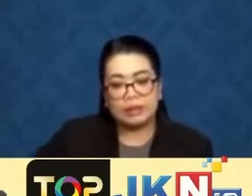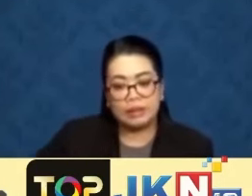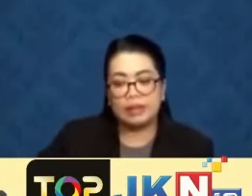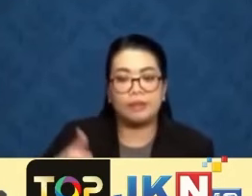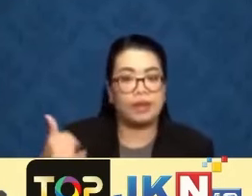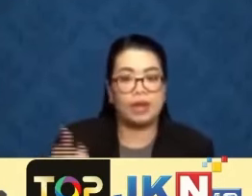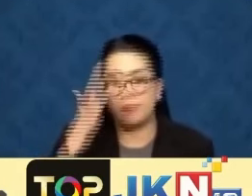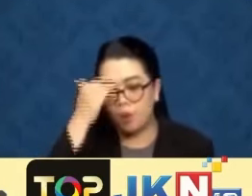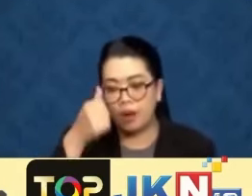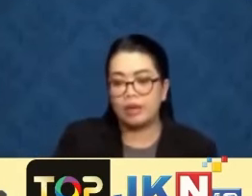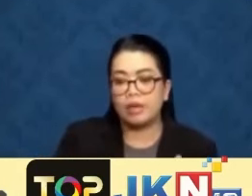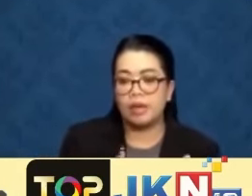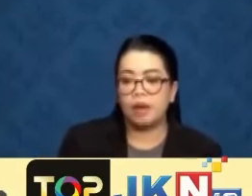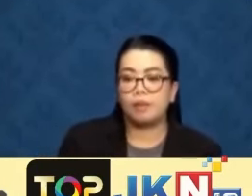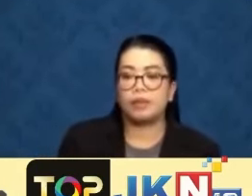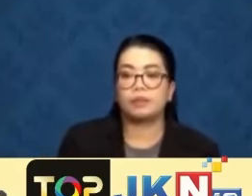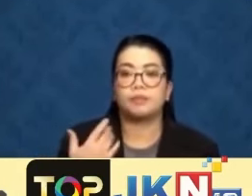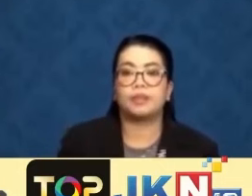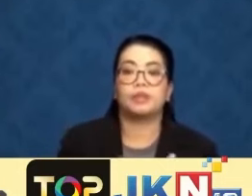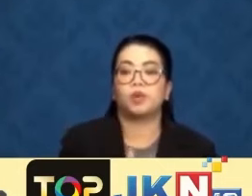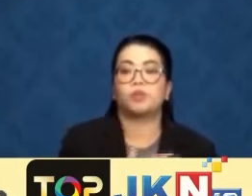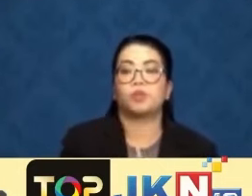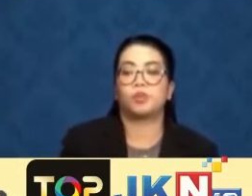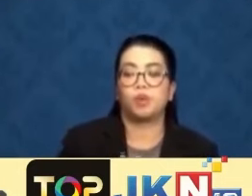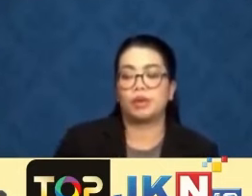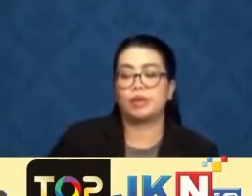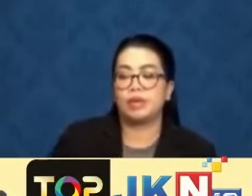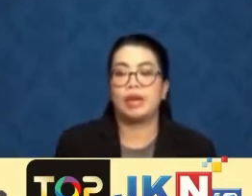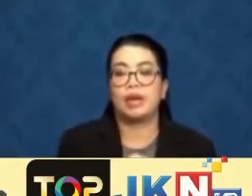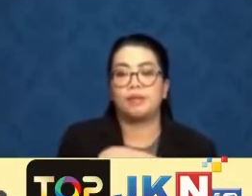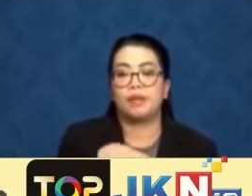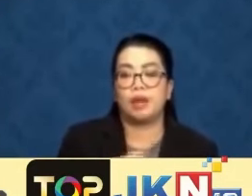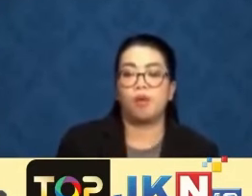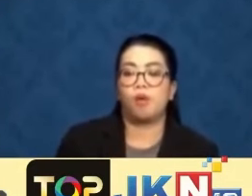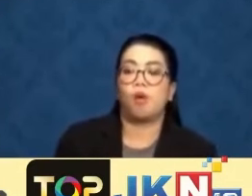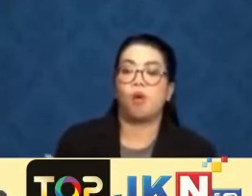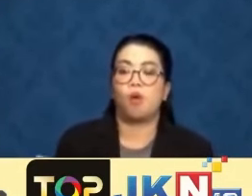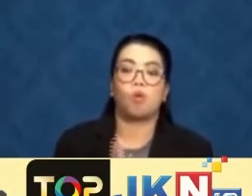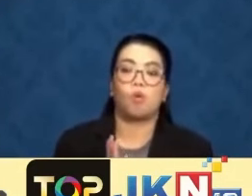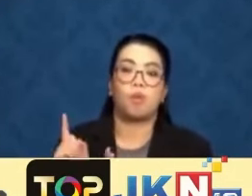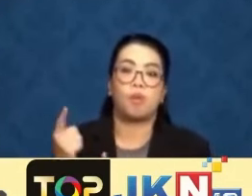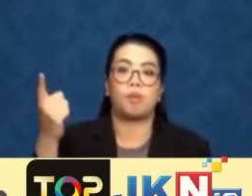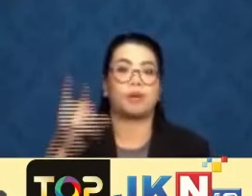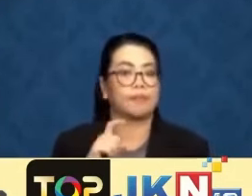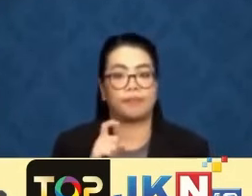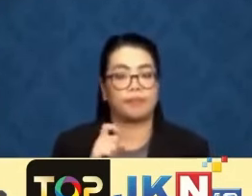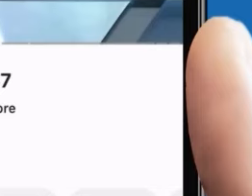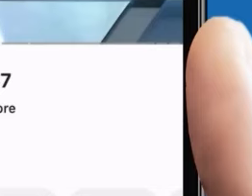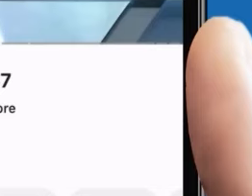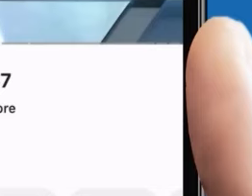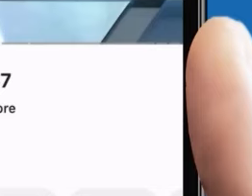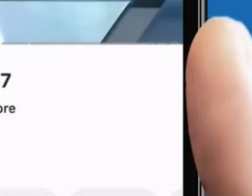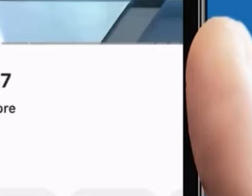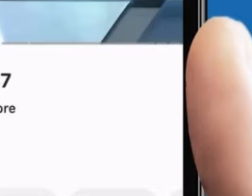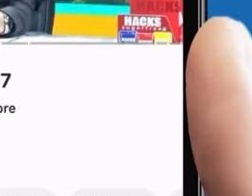โตนะตามที่ควรจะเป็นแล้วก็การเติบโตเนี่ยนะจะต้องสูงกว่าประเทศเพื่อนบ้านในอนาคต ม